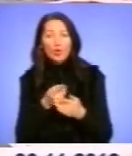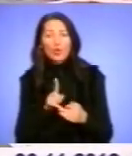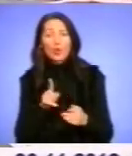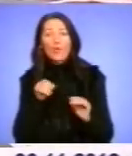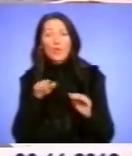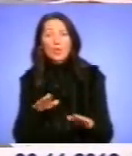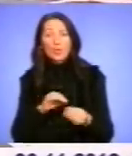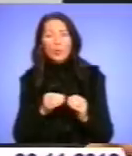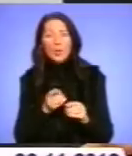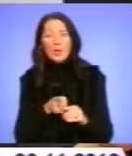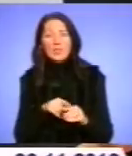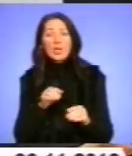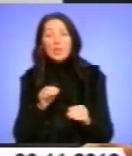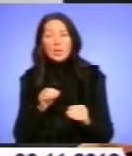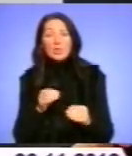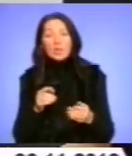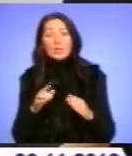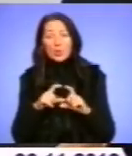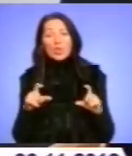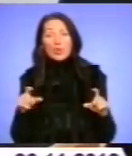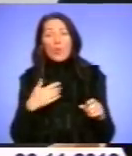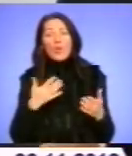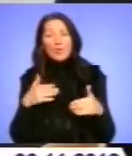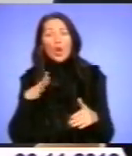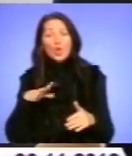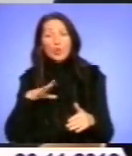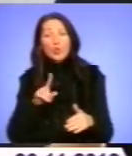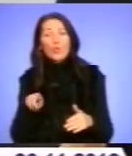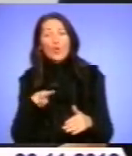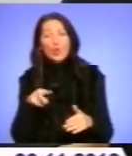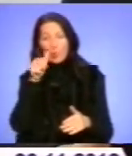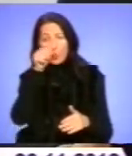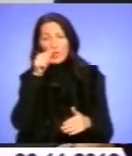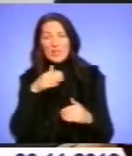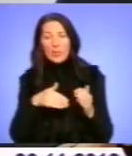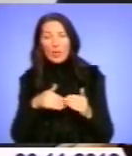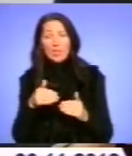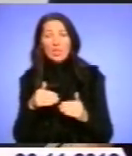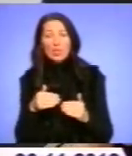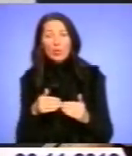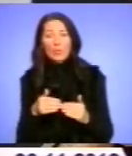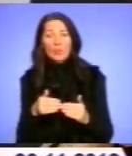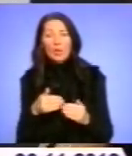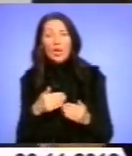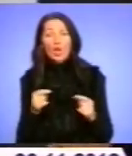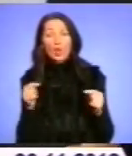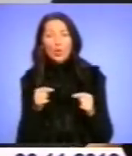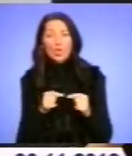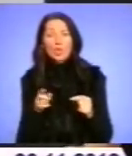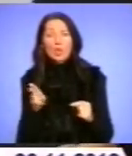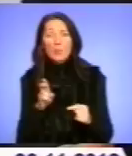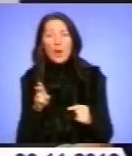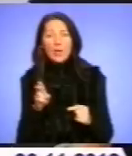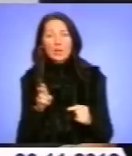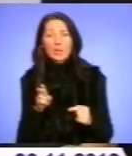цих установ. Ми вже очікуємо, що з лютого місяця практично десь, точніше, з березня місяця